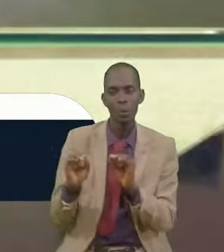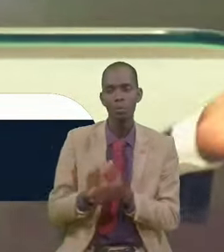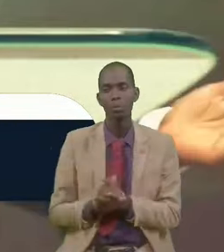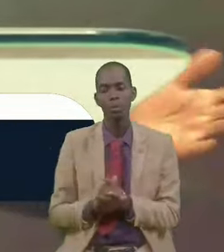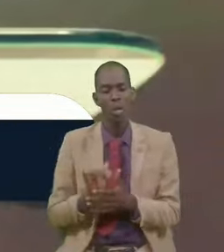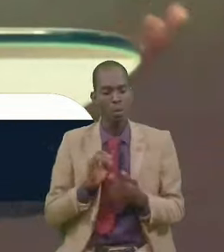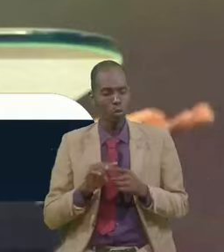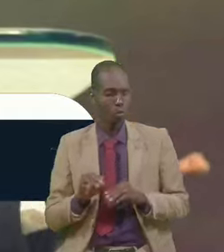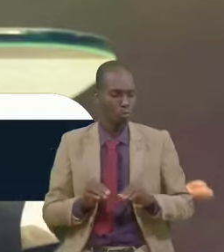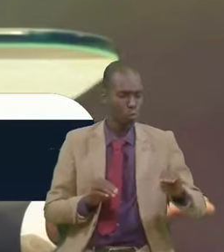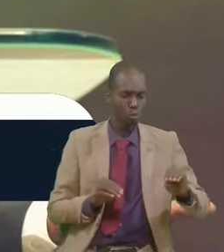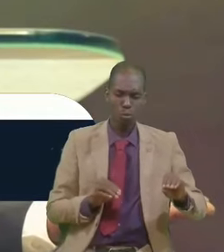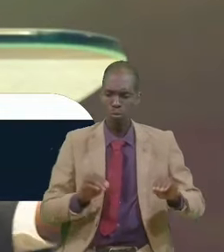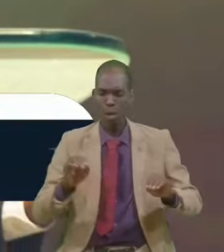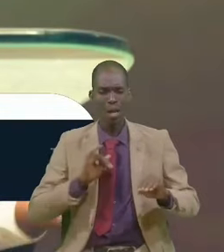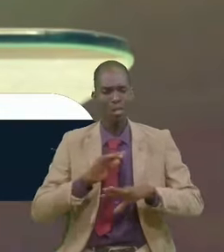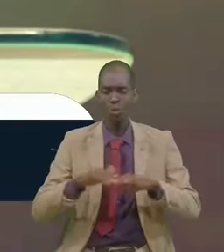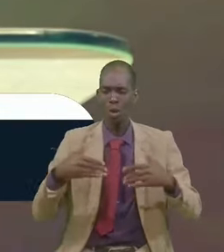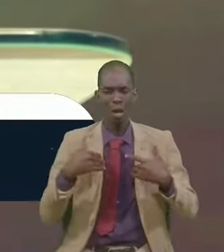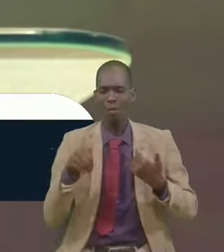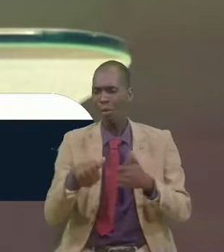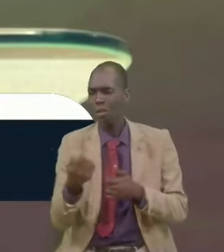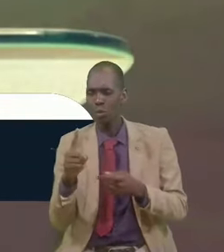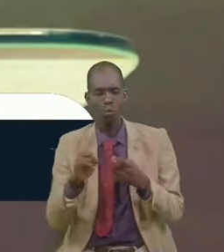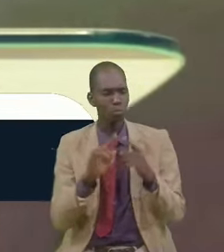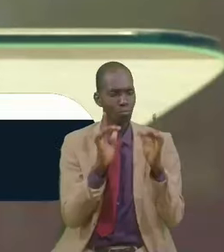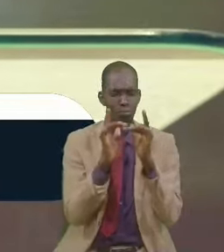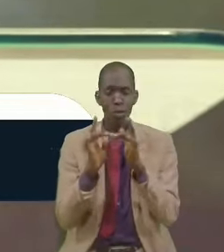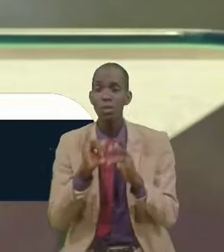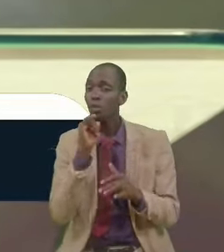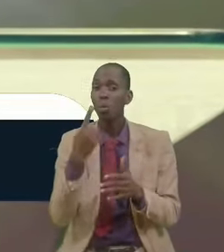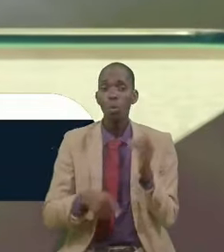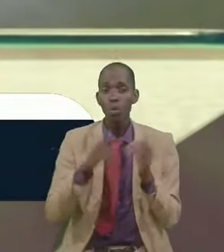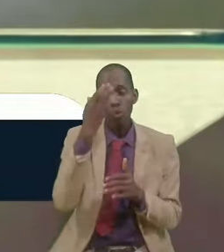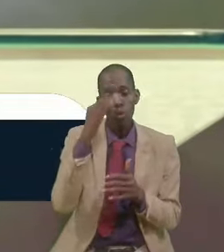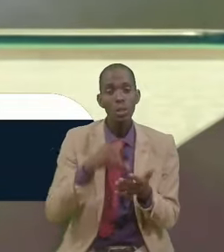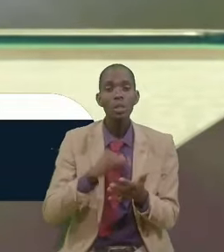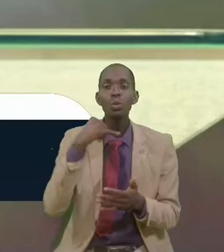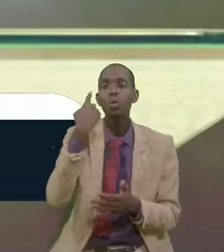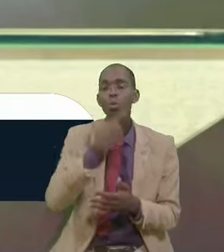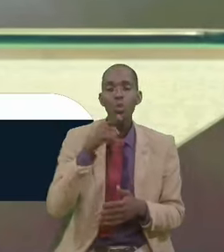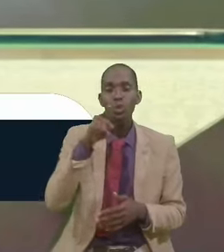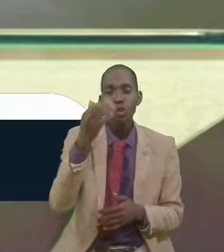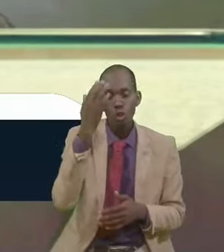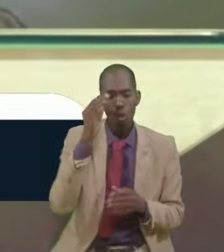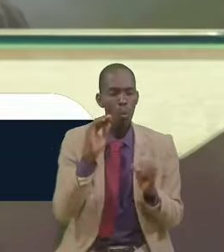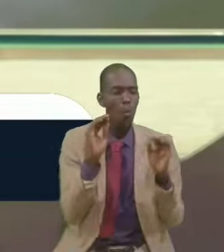l'affiche pour passer l'examen là, mais le formulaire pour passer l'examen là, il n'y a pas d'argent.